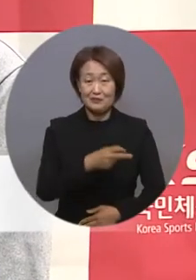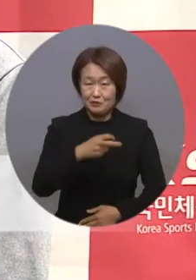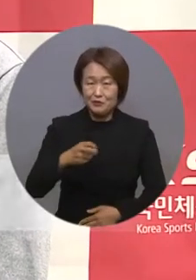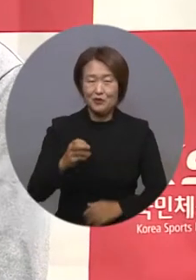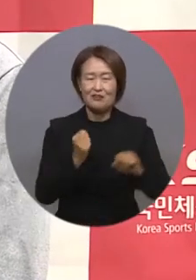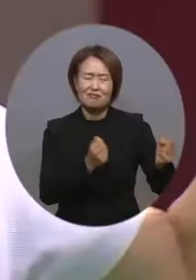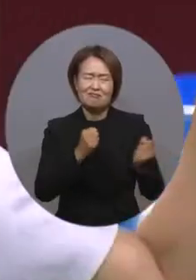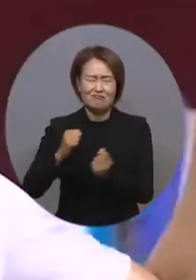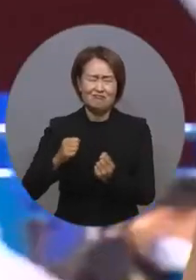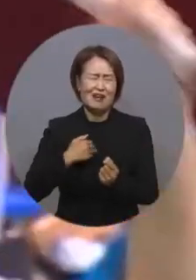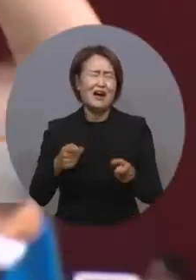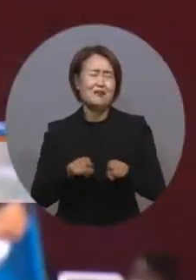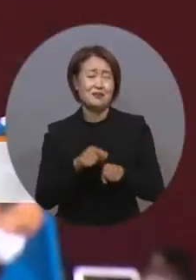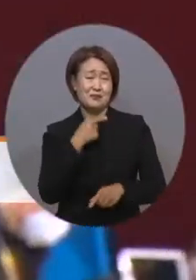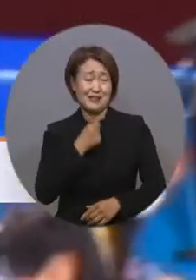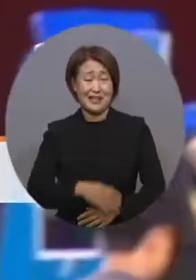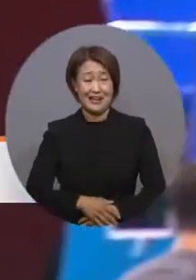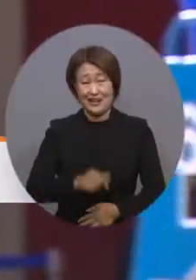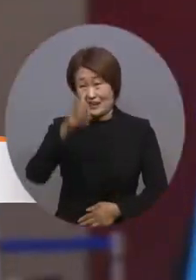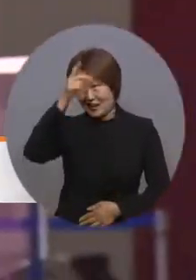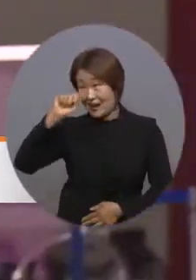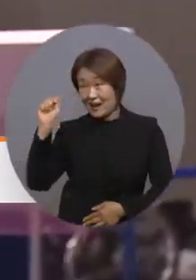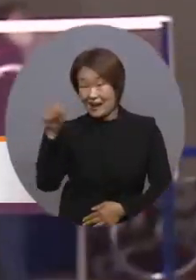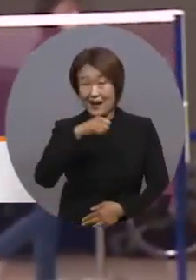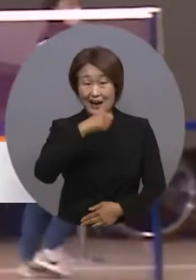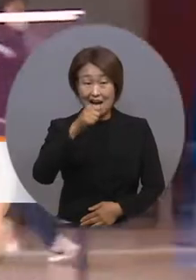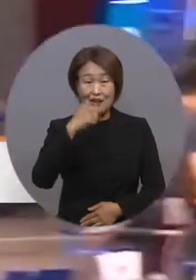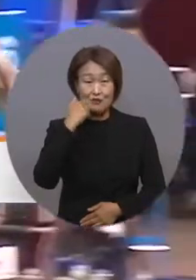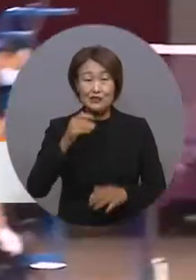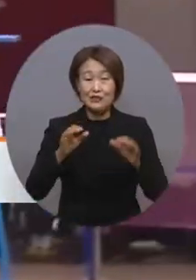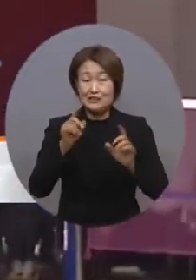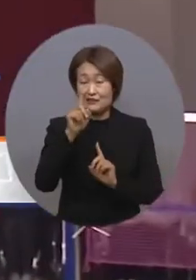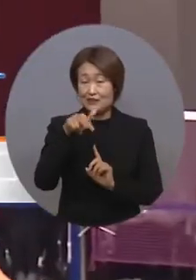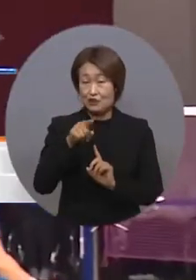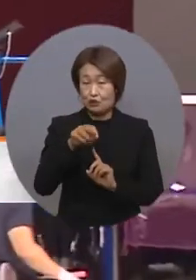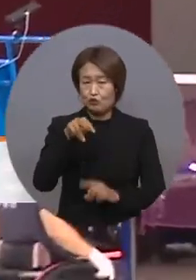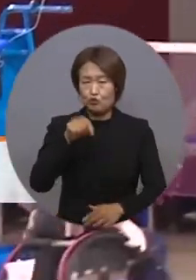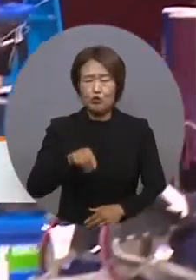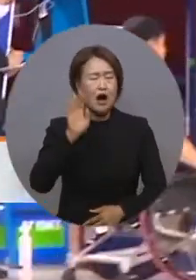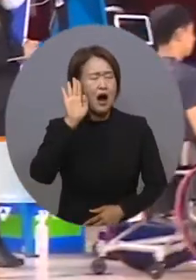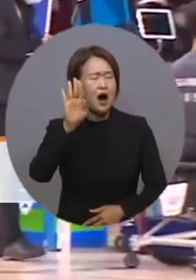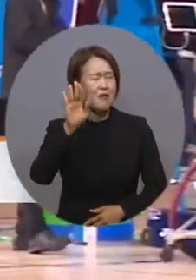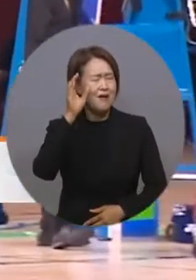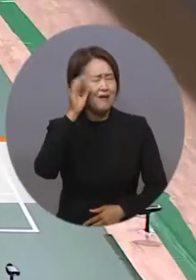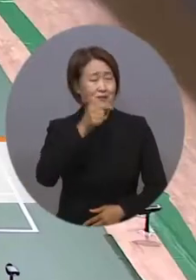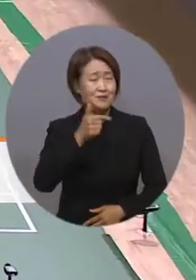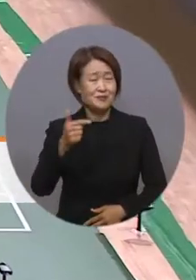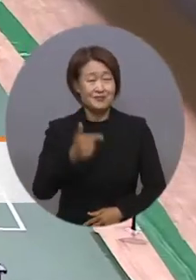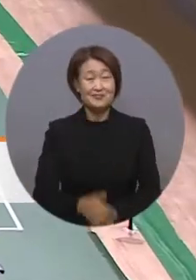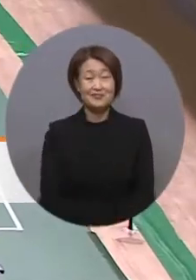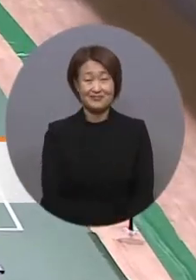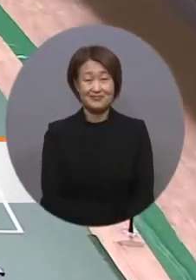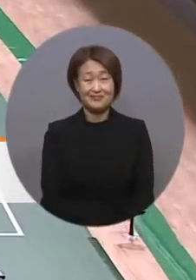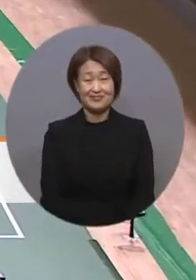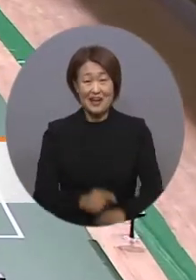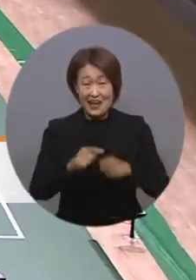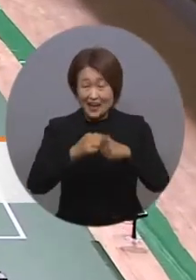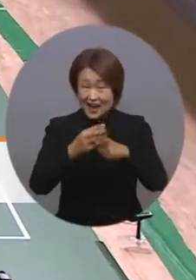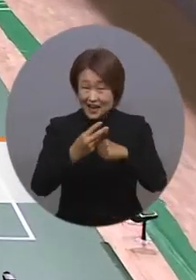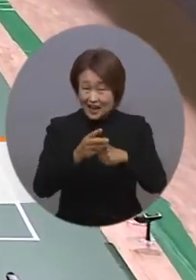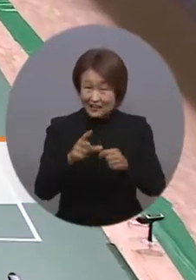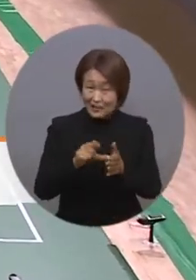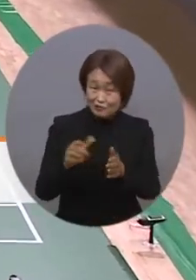하고 싶어요. 배드민턴 종목에 출전한 이정수 선수도 앞으로의 기대감을 높였습니다. 초등학교 3학년